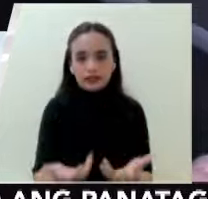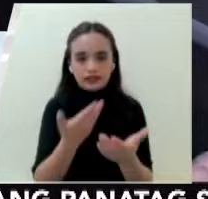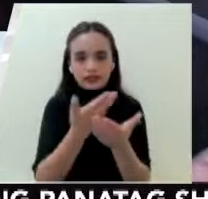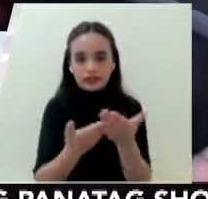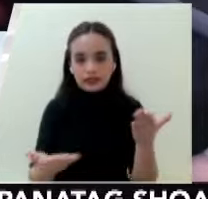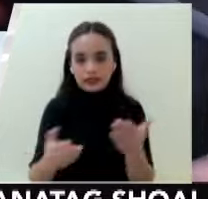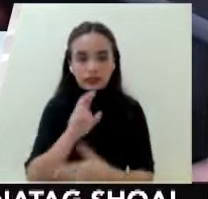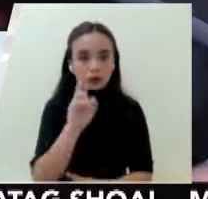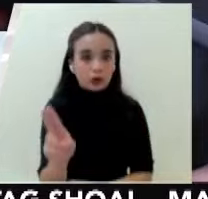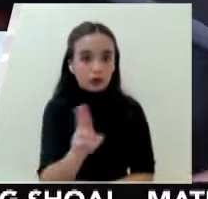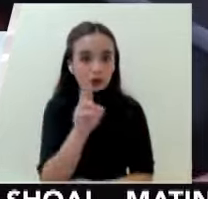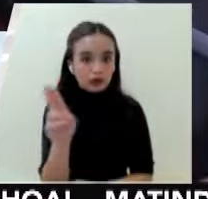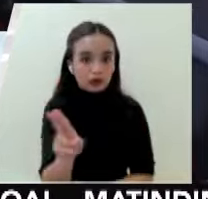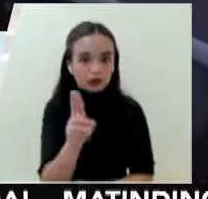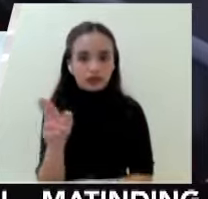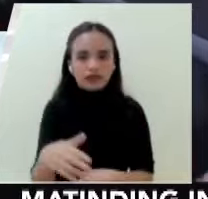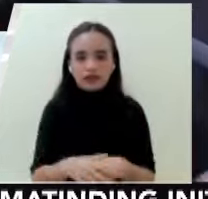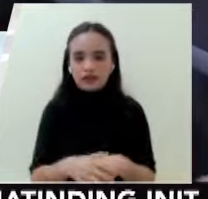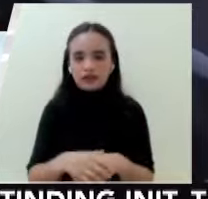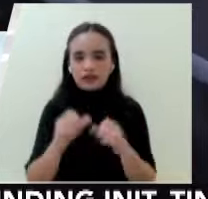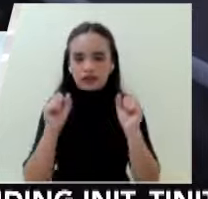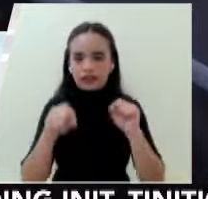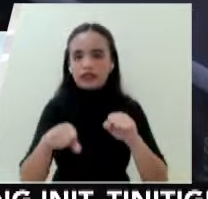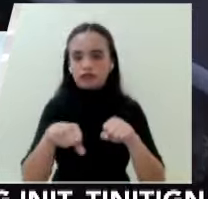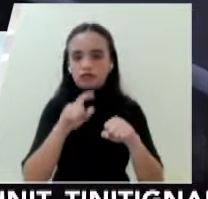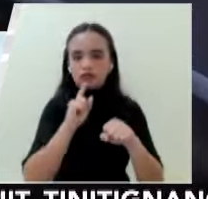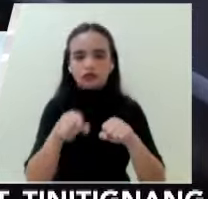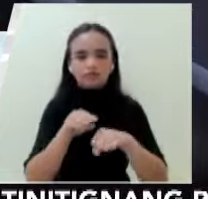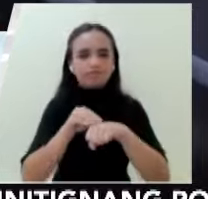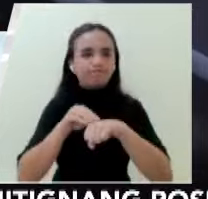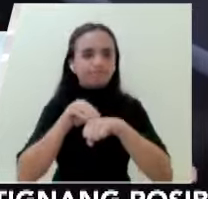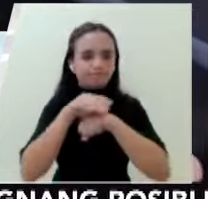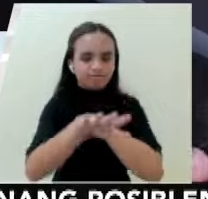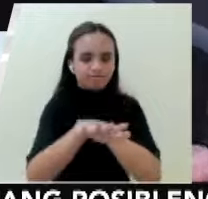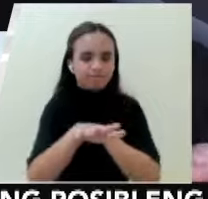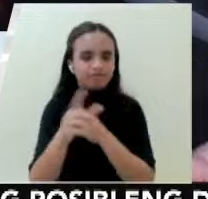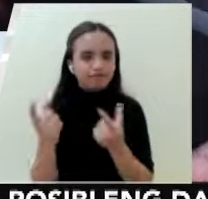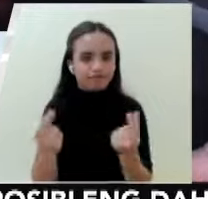ay medyo makakaapekto rin po sa ating ginagawa.